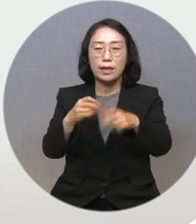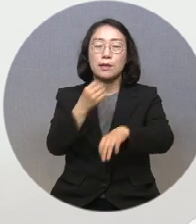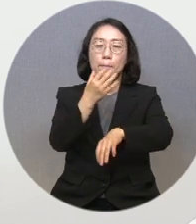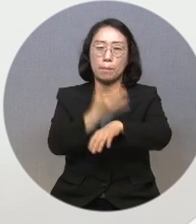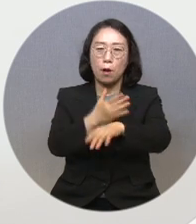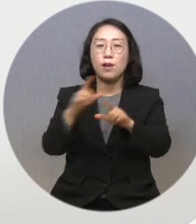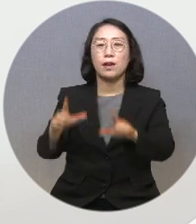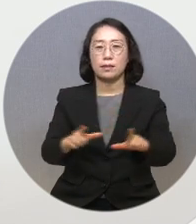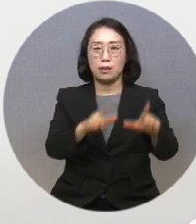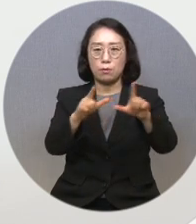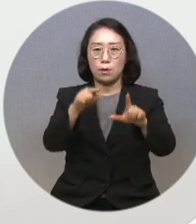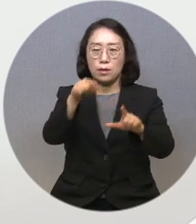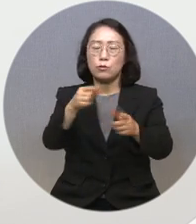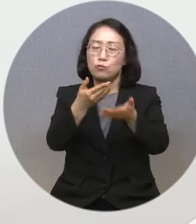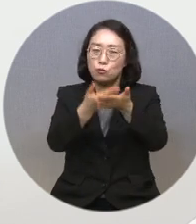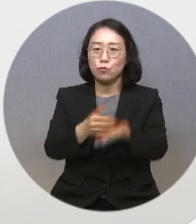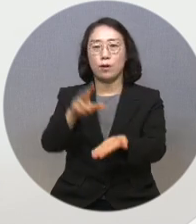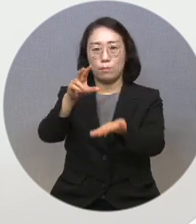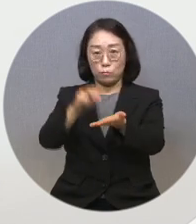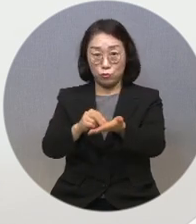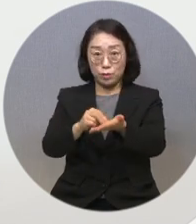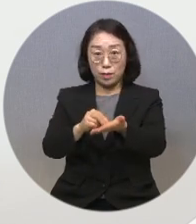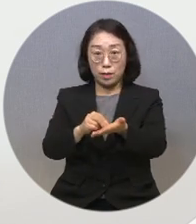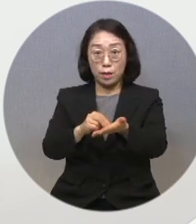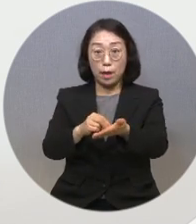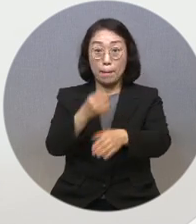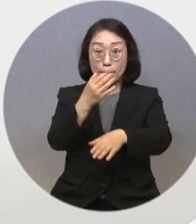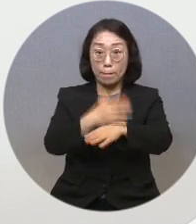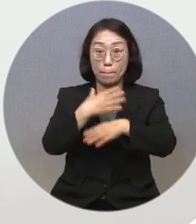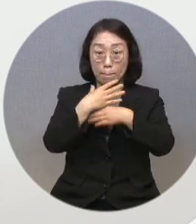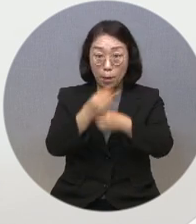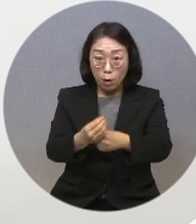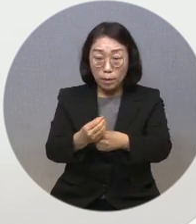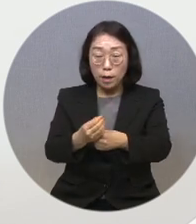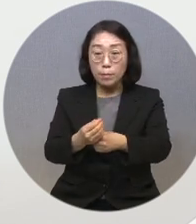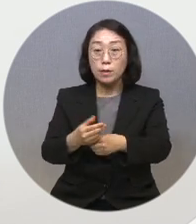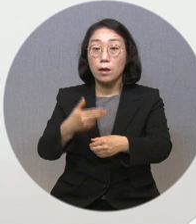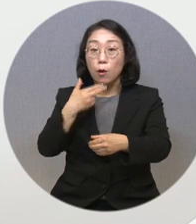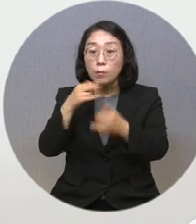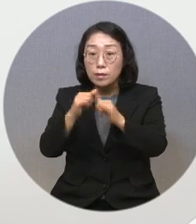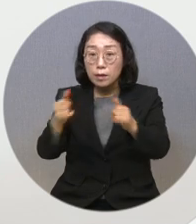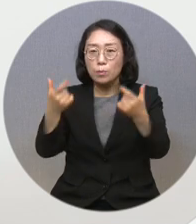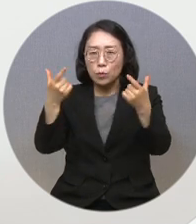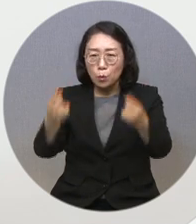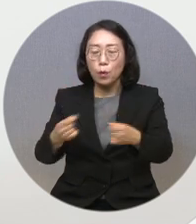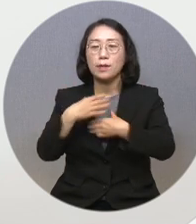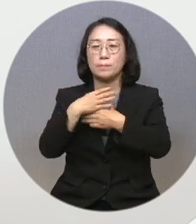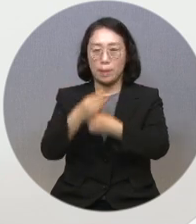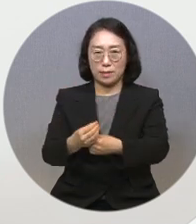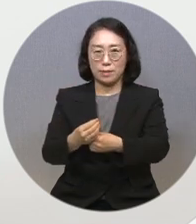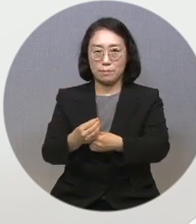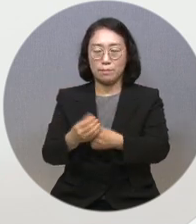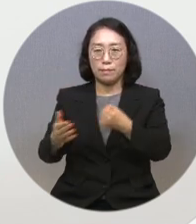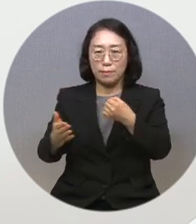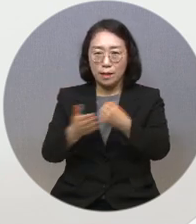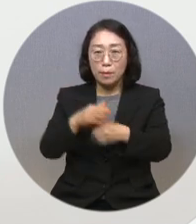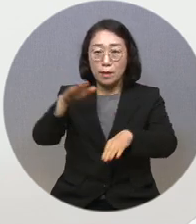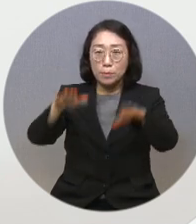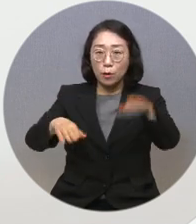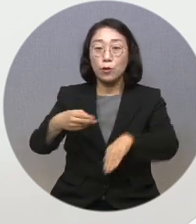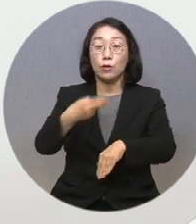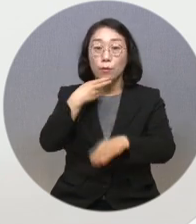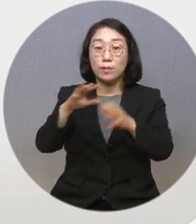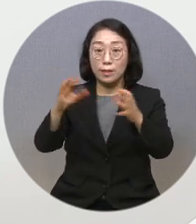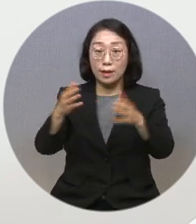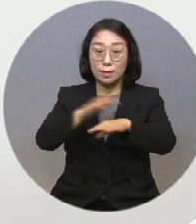있는거라고 생각합니다 장애인이 편하면 비장애인 도 편하다는 기본 인식은 물론 다름을 인정하고 편견을 극복하는